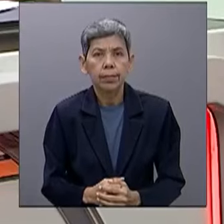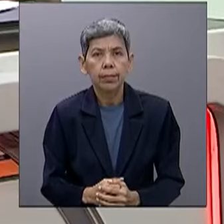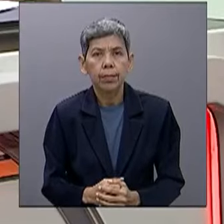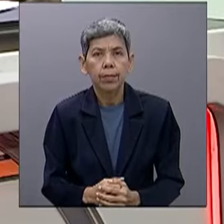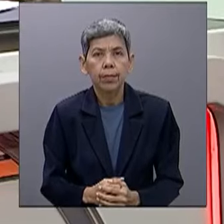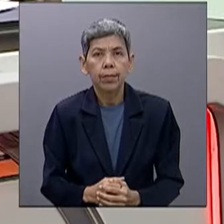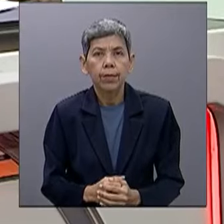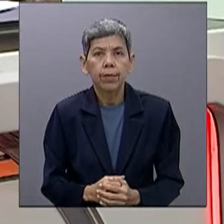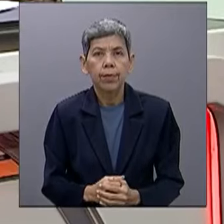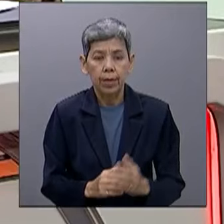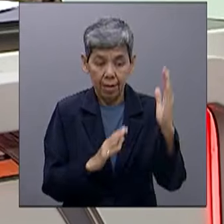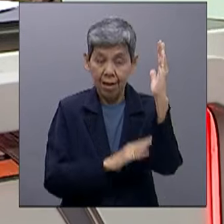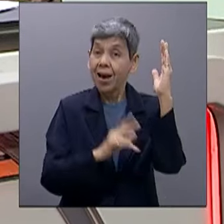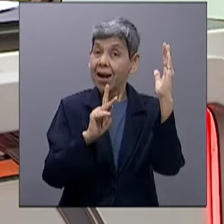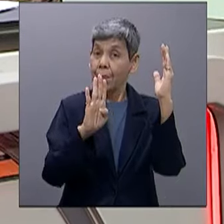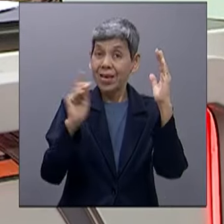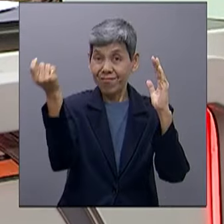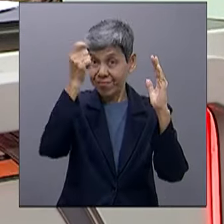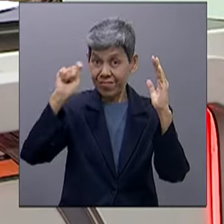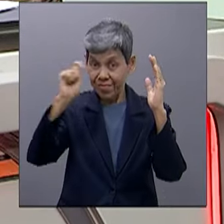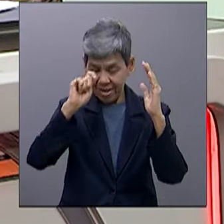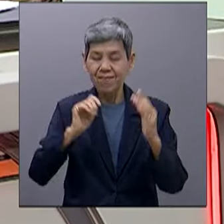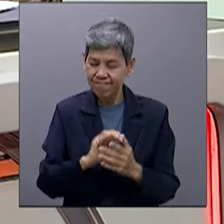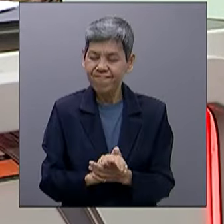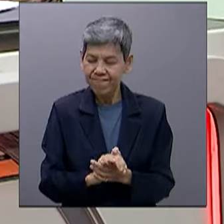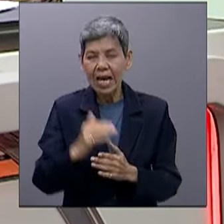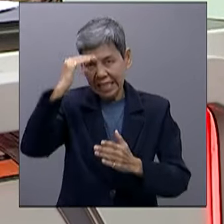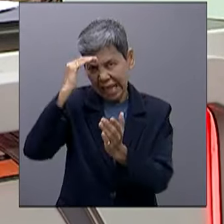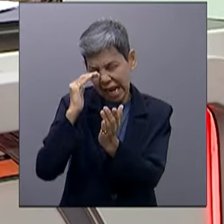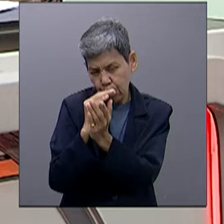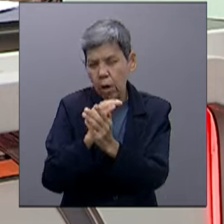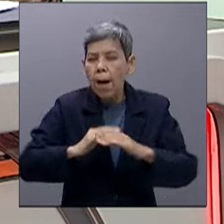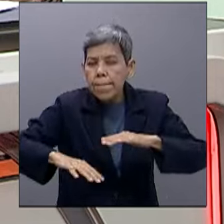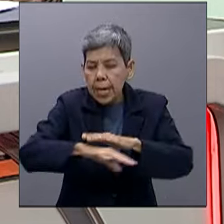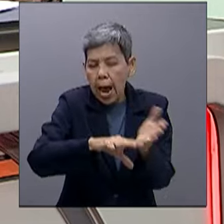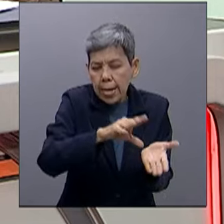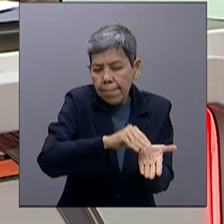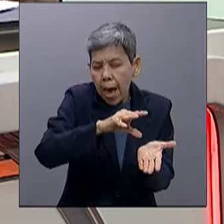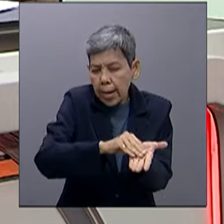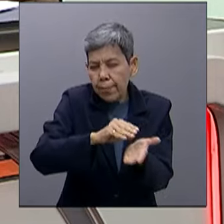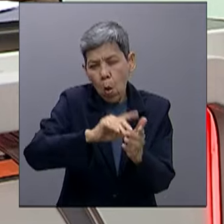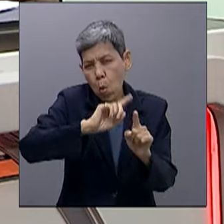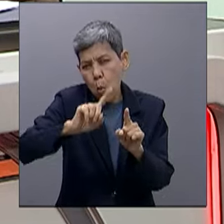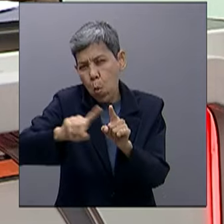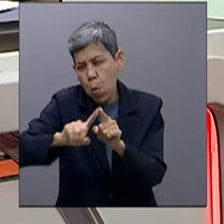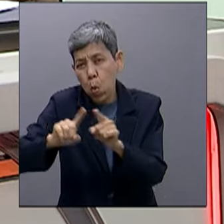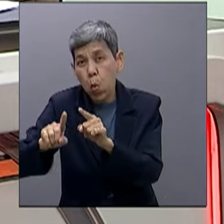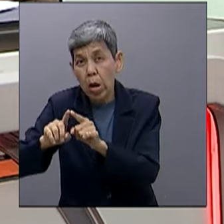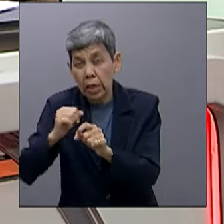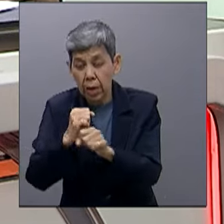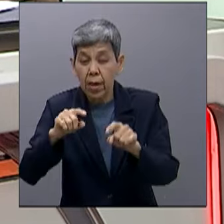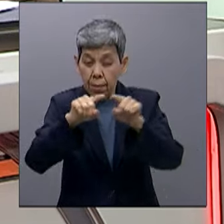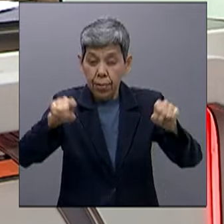ส่วนที่จังหวัดกระบี่ค่ะตำรวจภูธรปลายพญาก็มีการรวบรวมพยานหลักฐานเอกสารต่างๆนะคะเพื่อที่จะมี